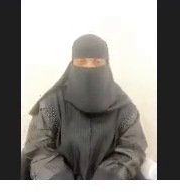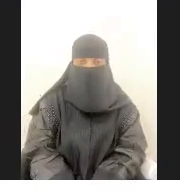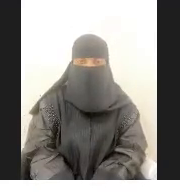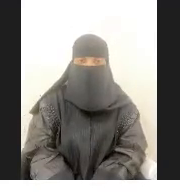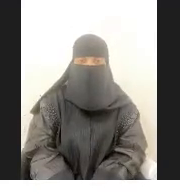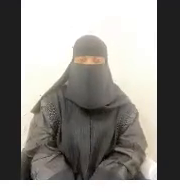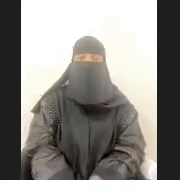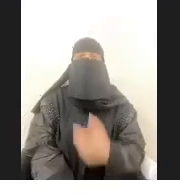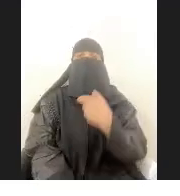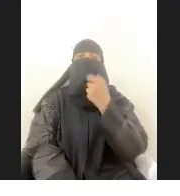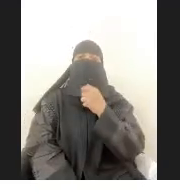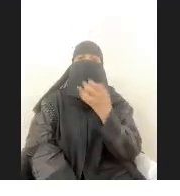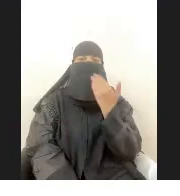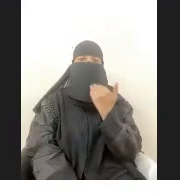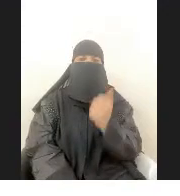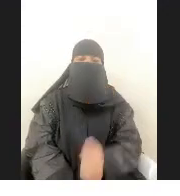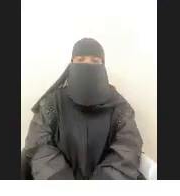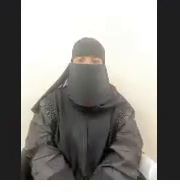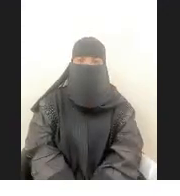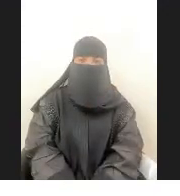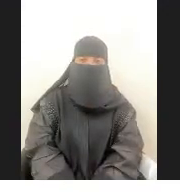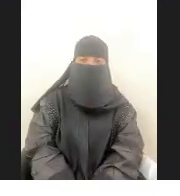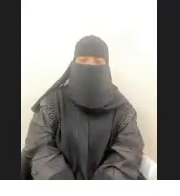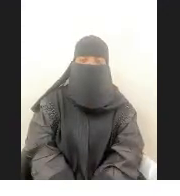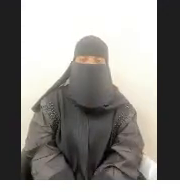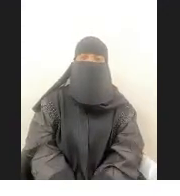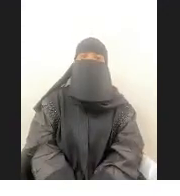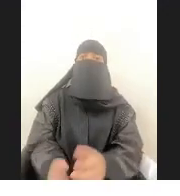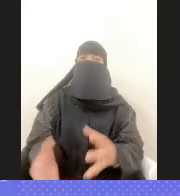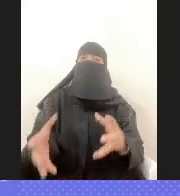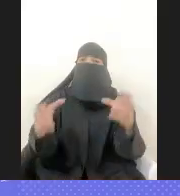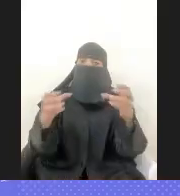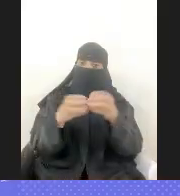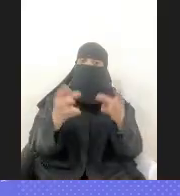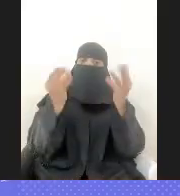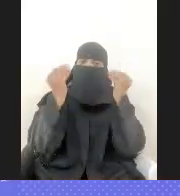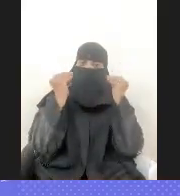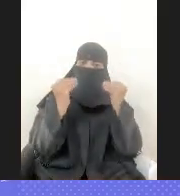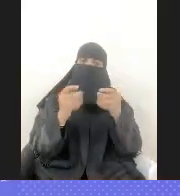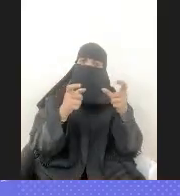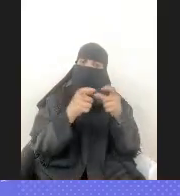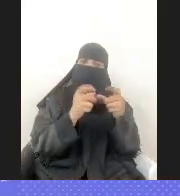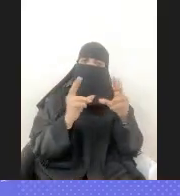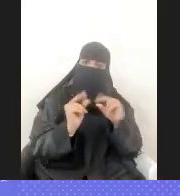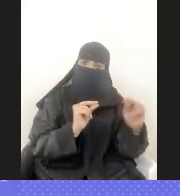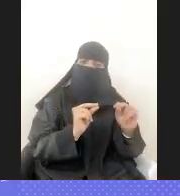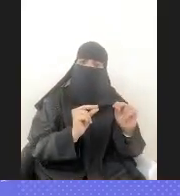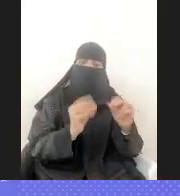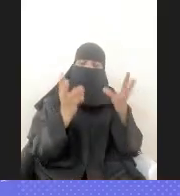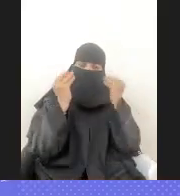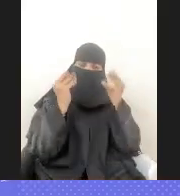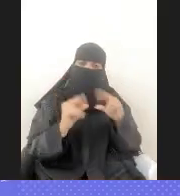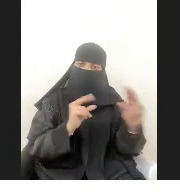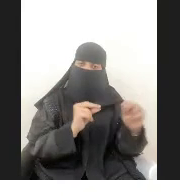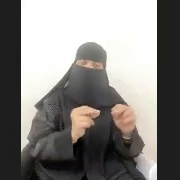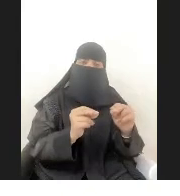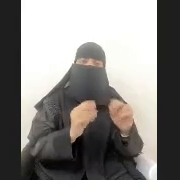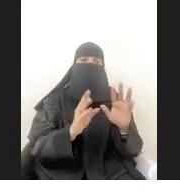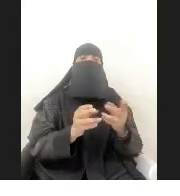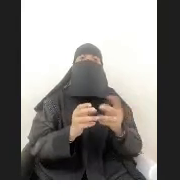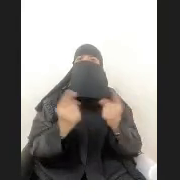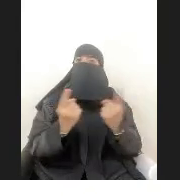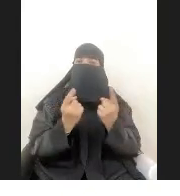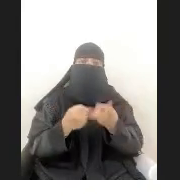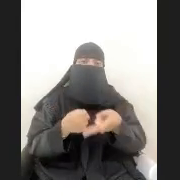تكنيز مختلط بحيث أن احنا نقلل جمع المعلومات المتشابهة بمعنى تكنيز مختلفة بطريقة منتظمة تسمح بالتكرار،